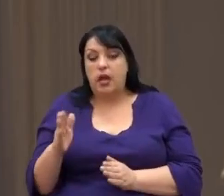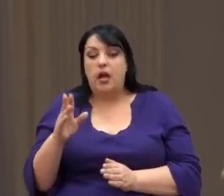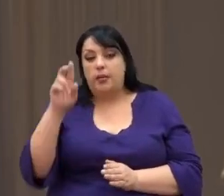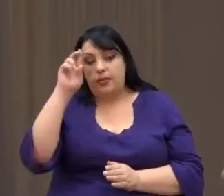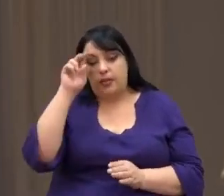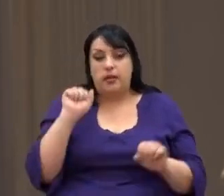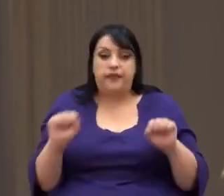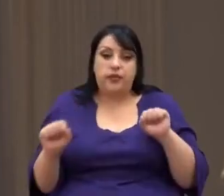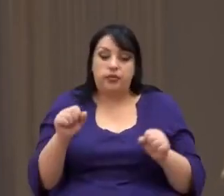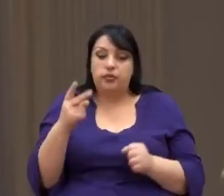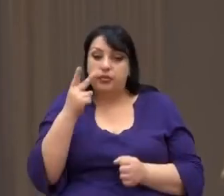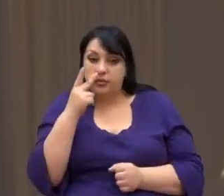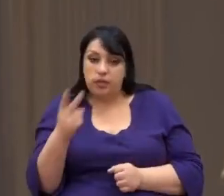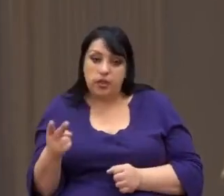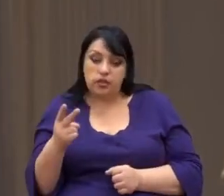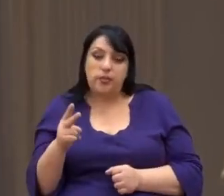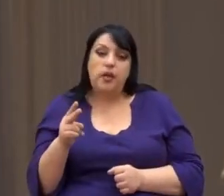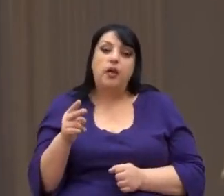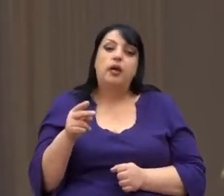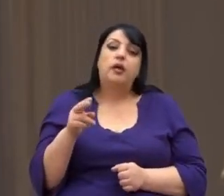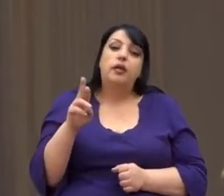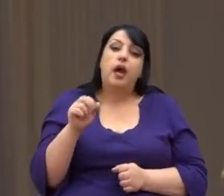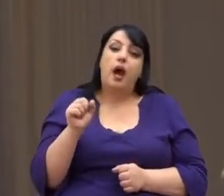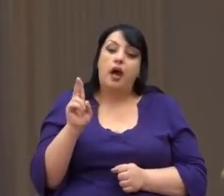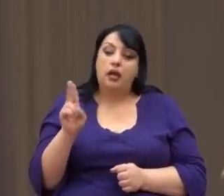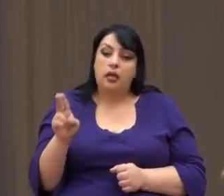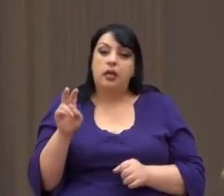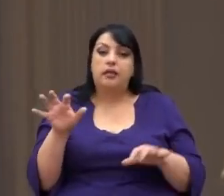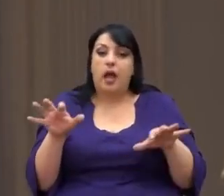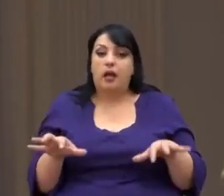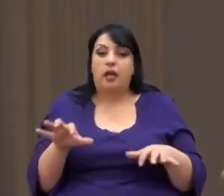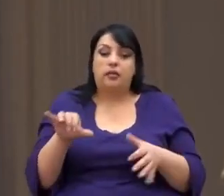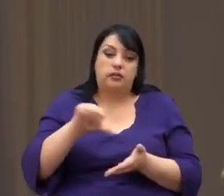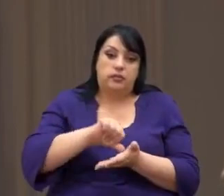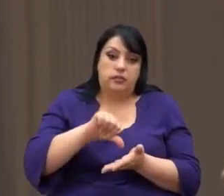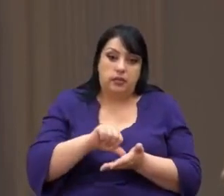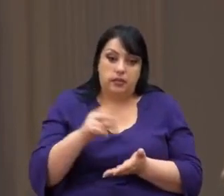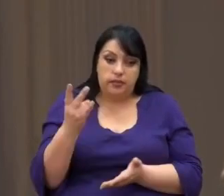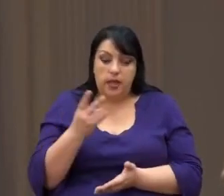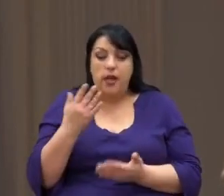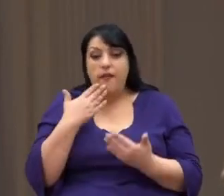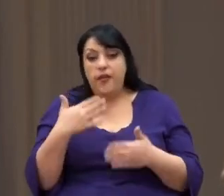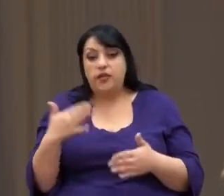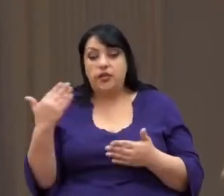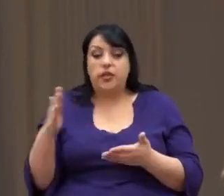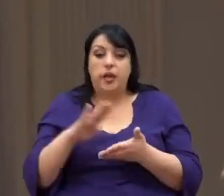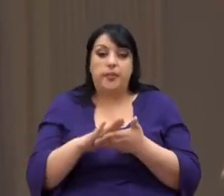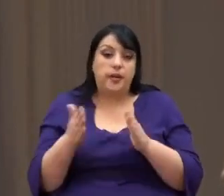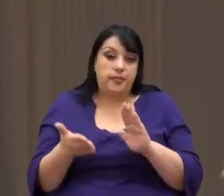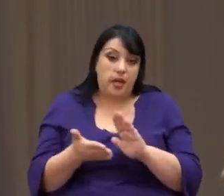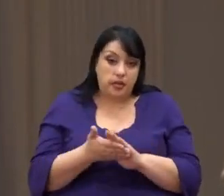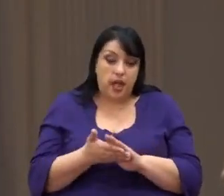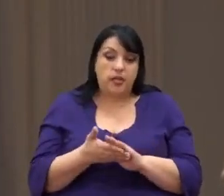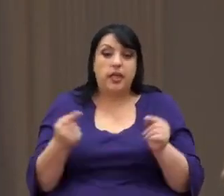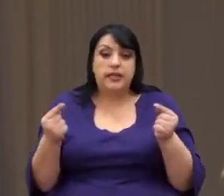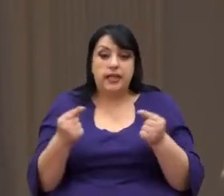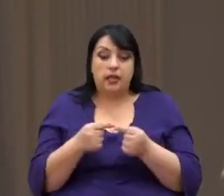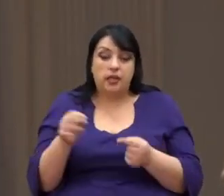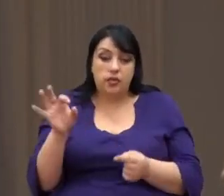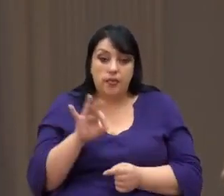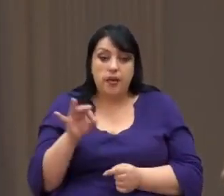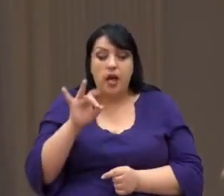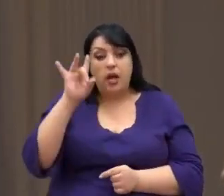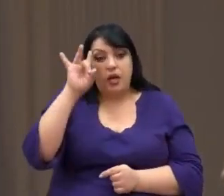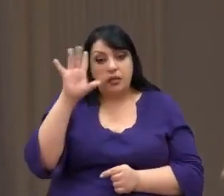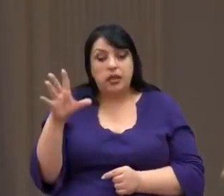տեսնում է ԵՀԿ Մինսկի խմբի համանախագահության ներքո Լեռնային Ղարաբաղի վերջնական կարգավիճակի հստակեցմամբ հայտնի